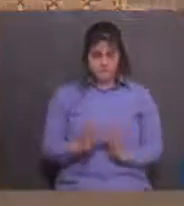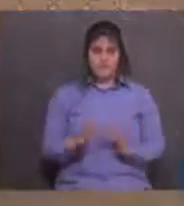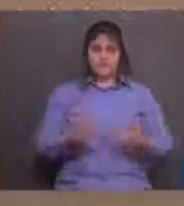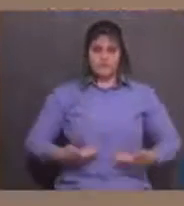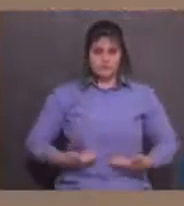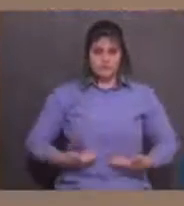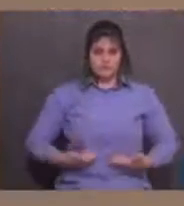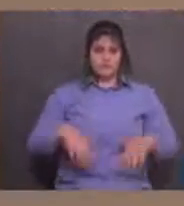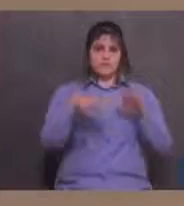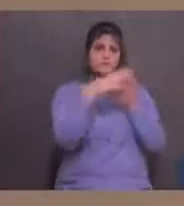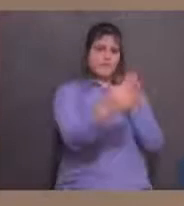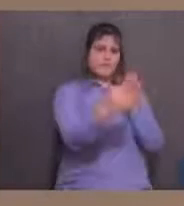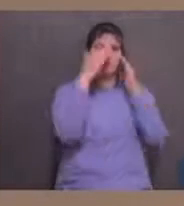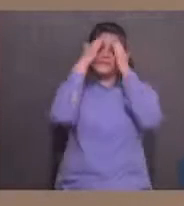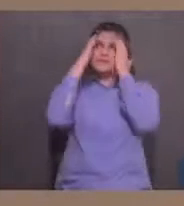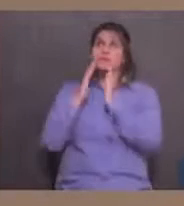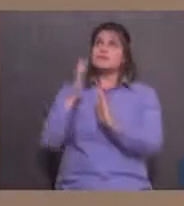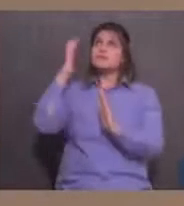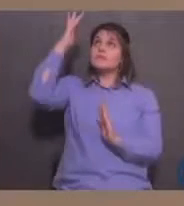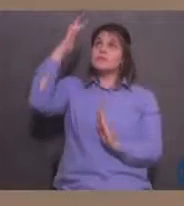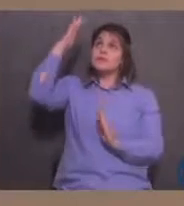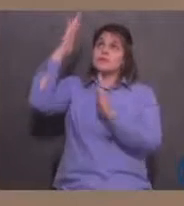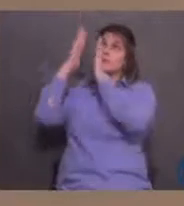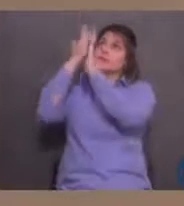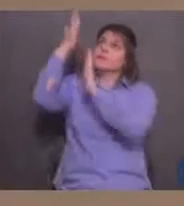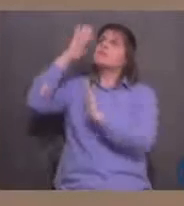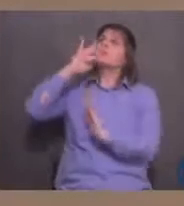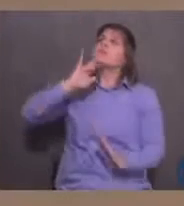tuo seno, Gesù.